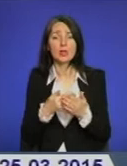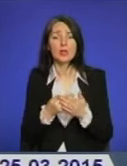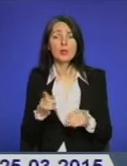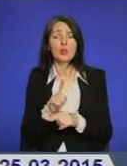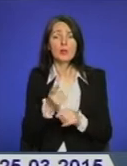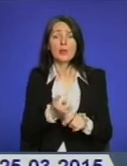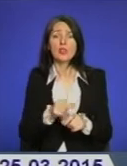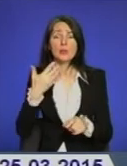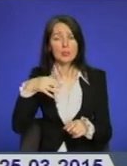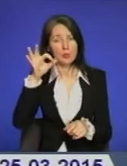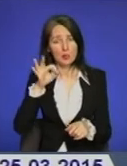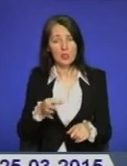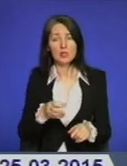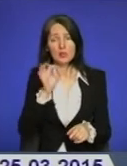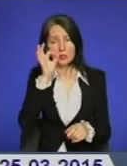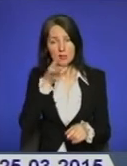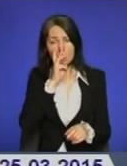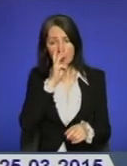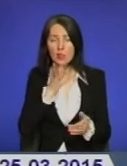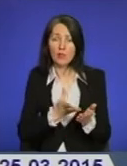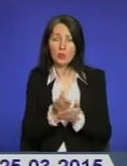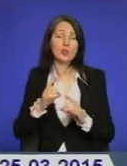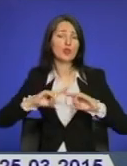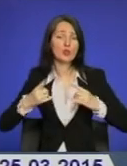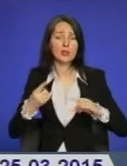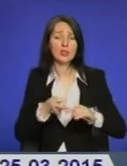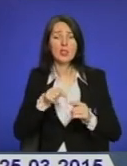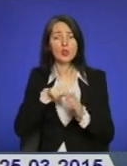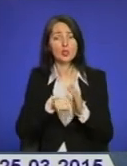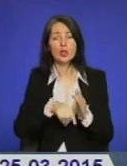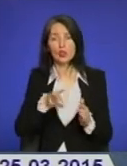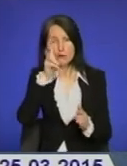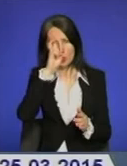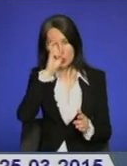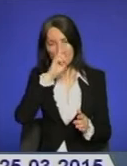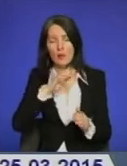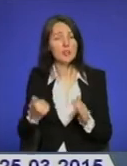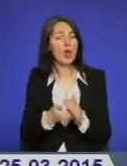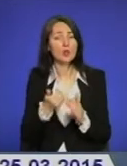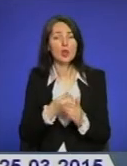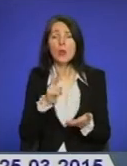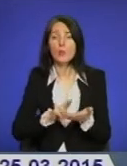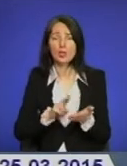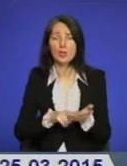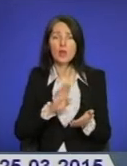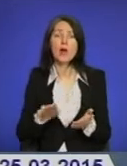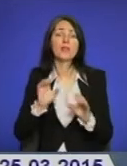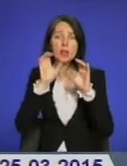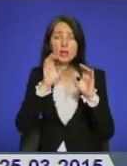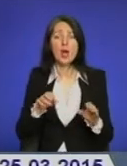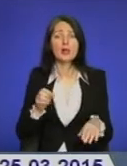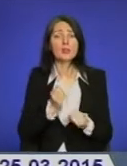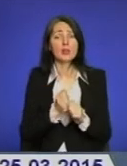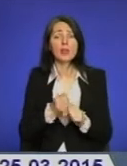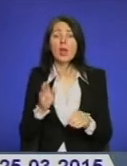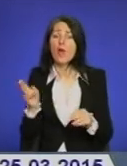більше 50% заробітної плати виплачують в конвертах це означає що держава недоотримує податків а нелегальні працівники позбавлені